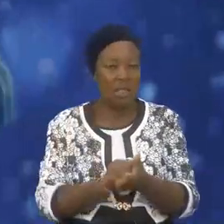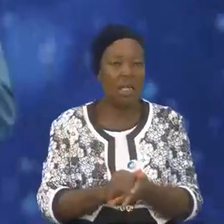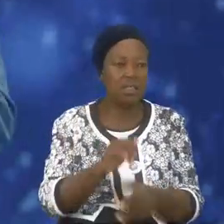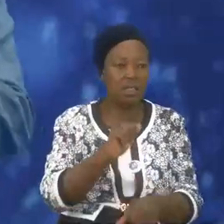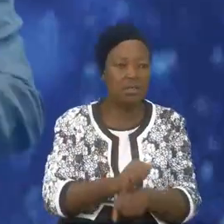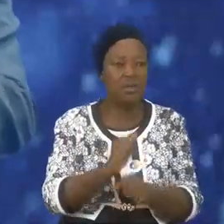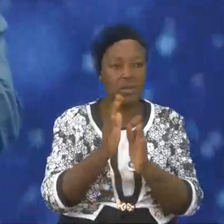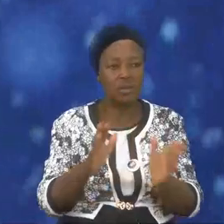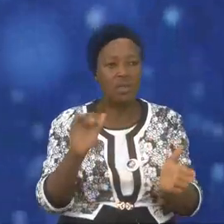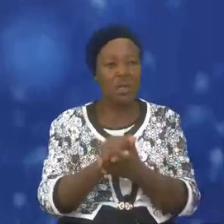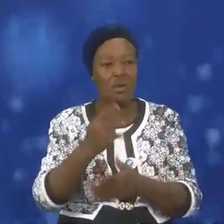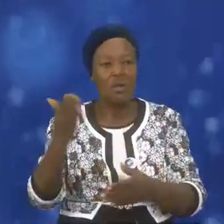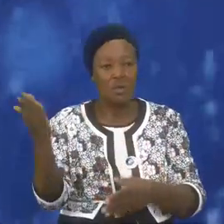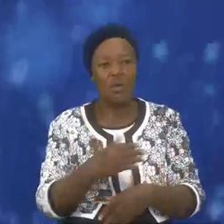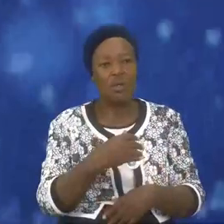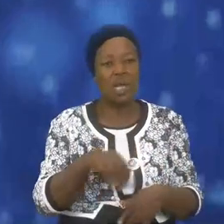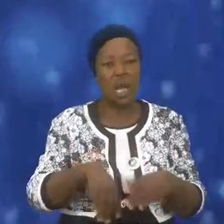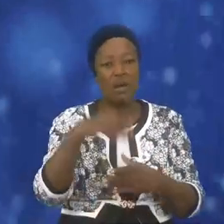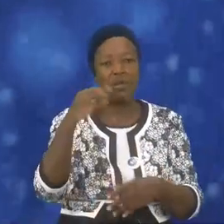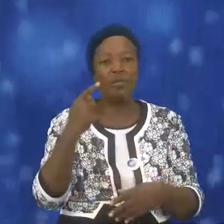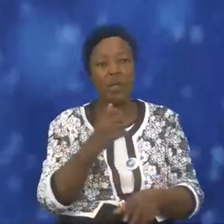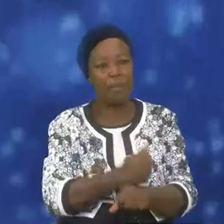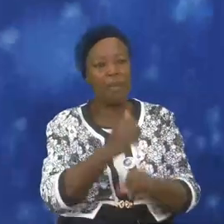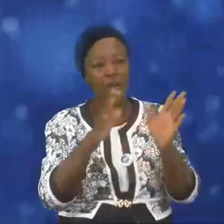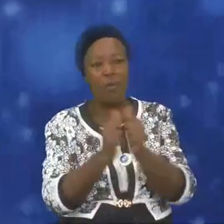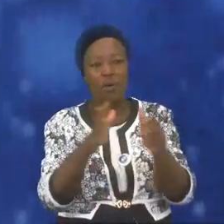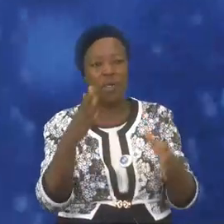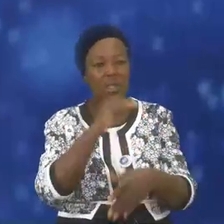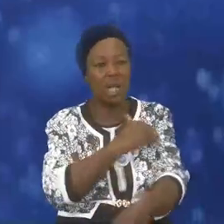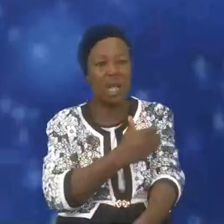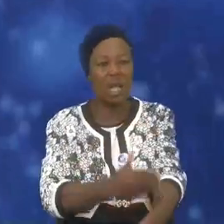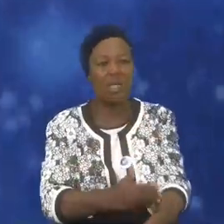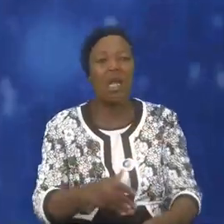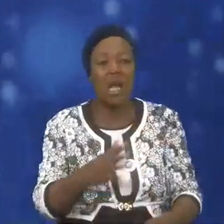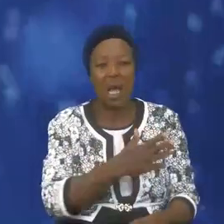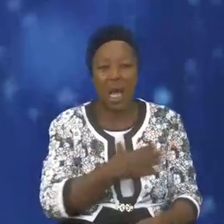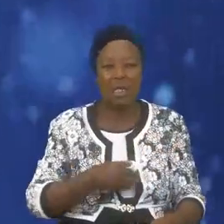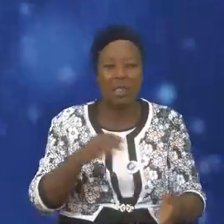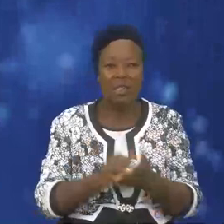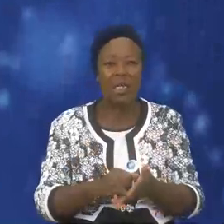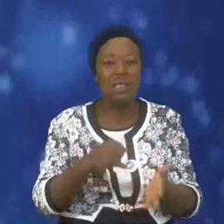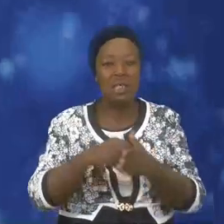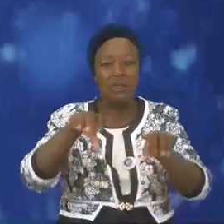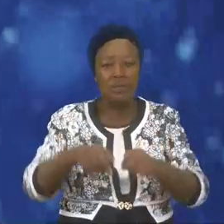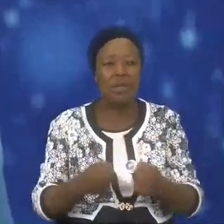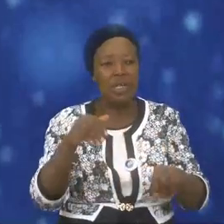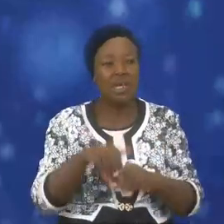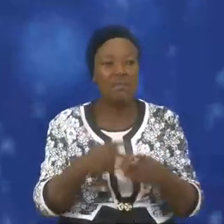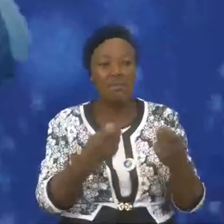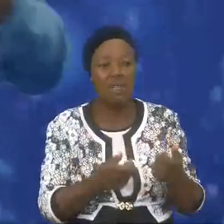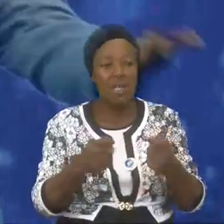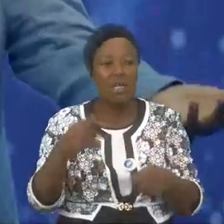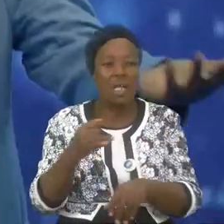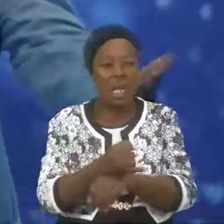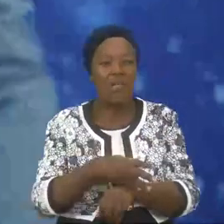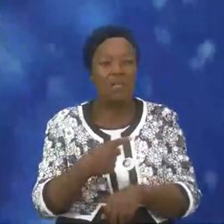de la montagne sans le secours d'aucune main et qui a brisé le fer, les